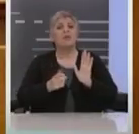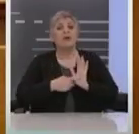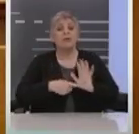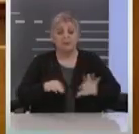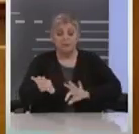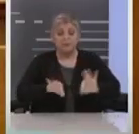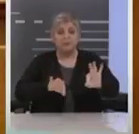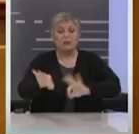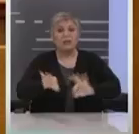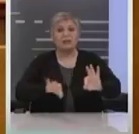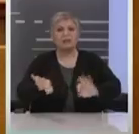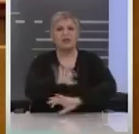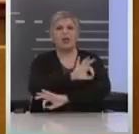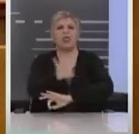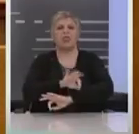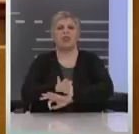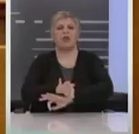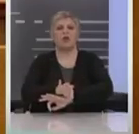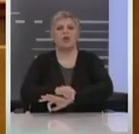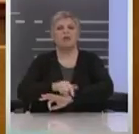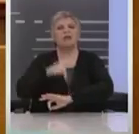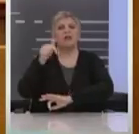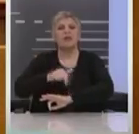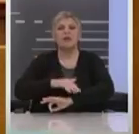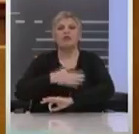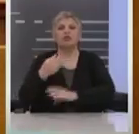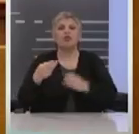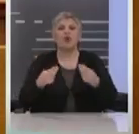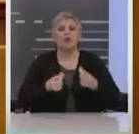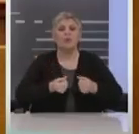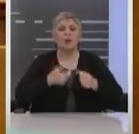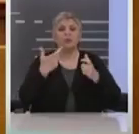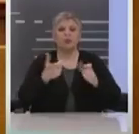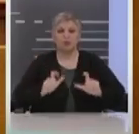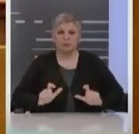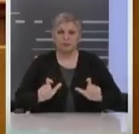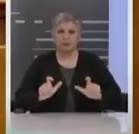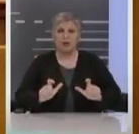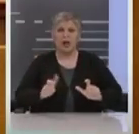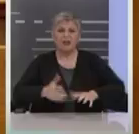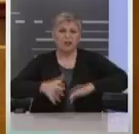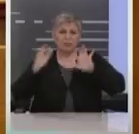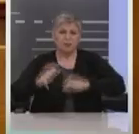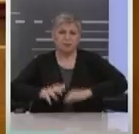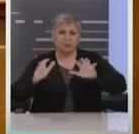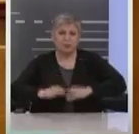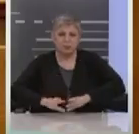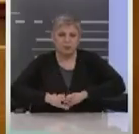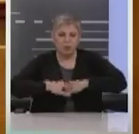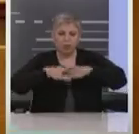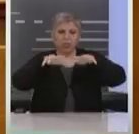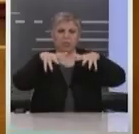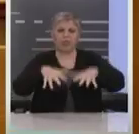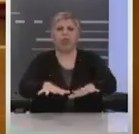έργα για να ενισχύσουμε την αντιπλημμυρική προστασία, όχι μόνο στις περιοχές που επλήγησαν. Διότι όλοι